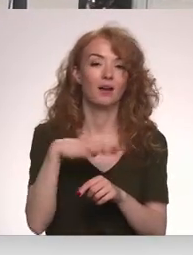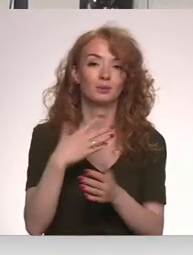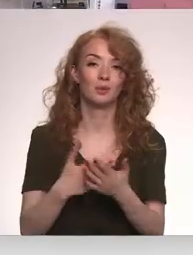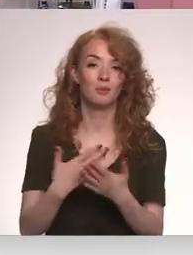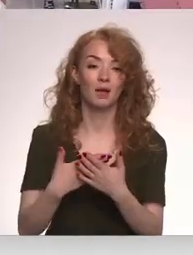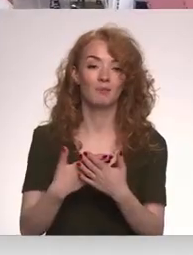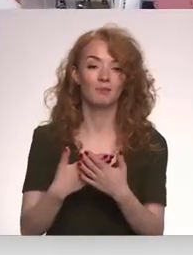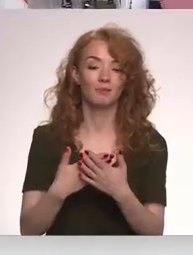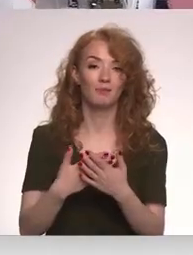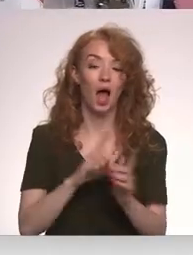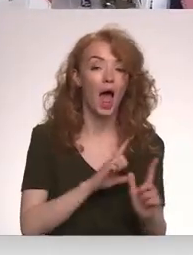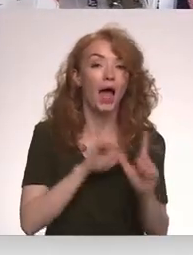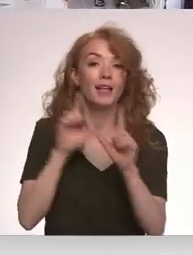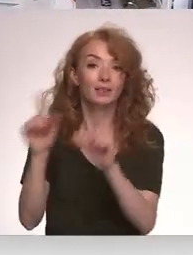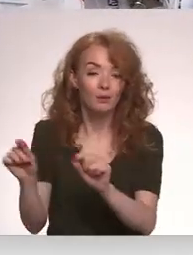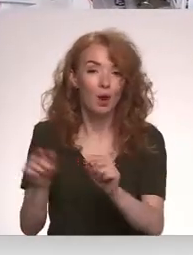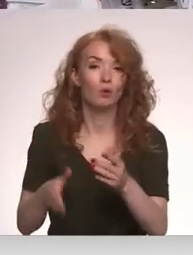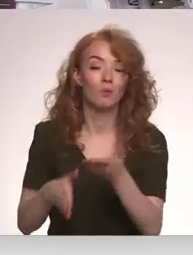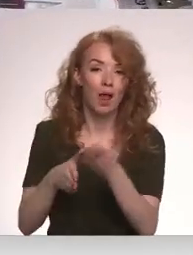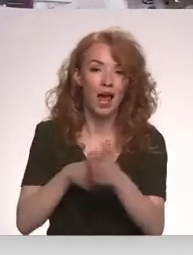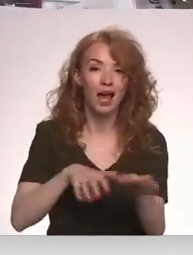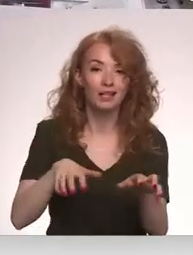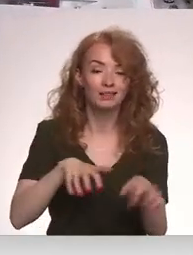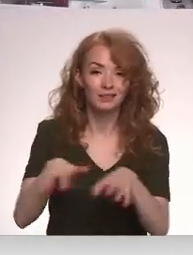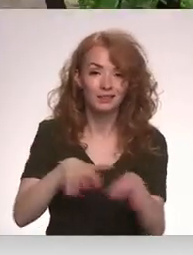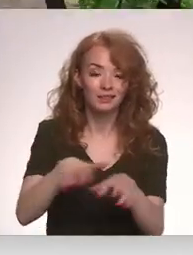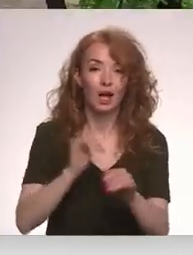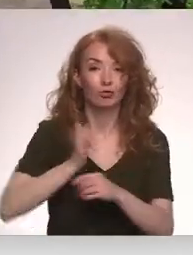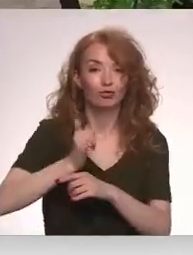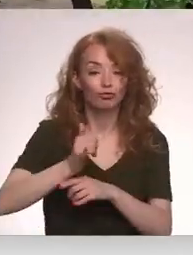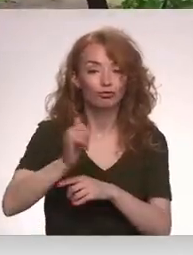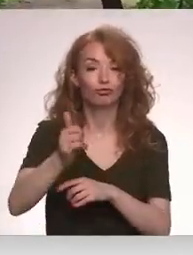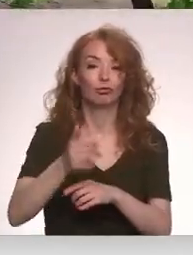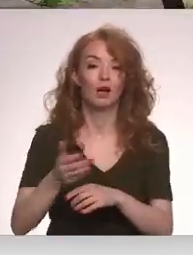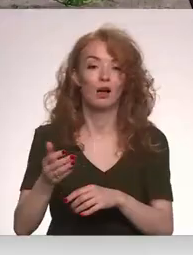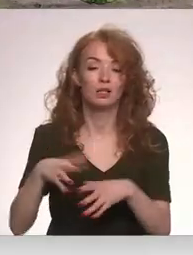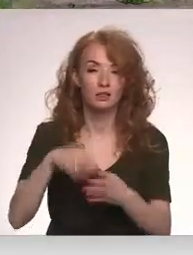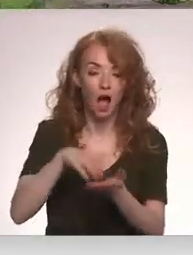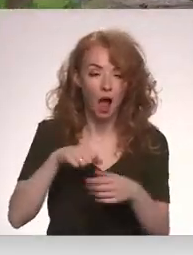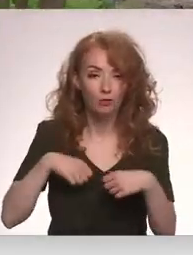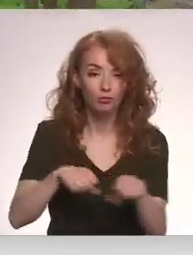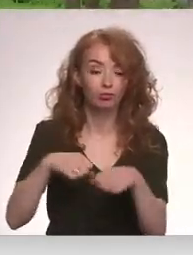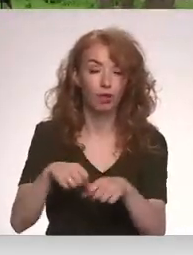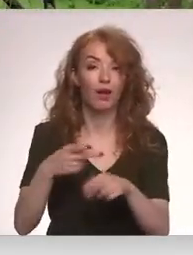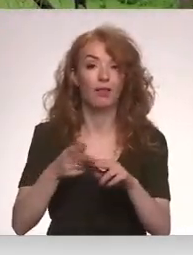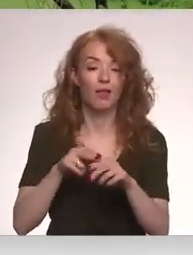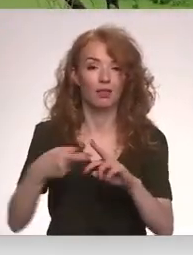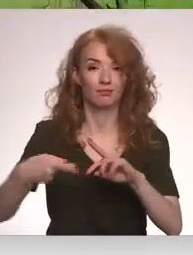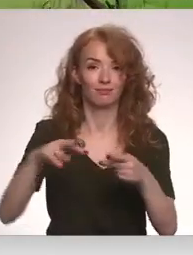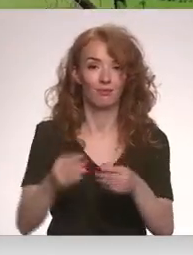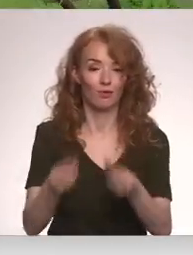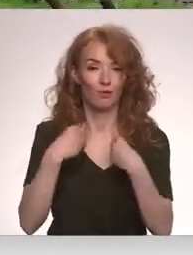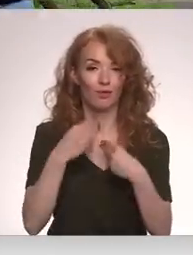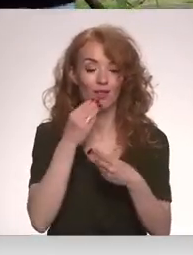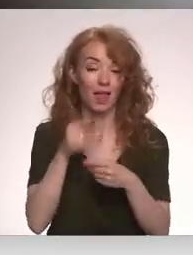piemēram, aizbrauc, palīdz izravēt, aplaist, nopļauj zāli, ja? Tas nāks atpakaļ ēdienā. Kas